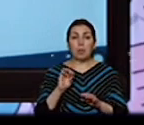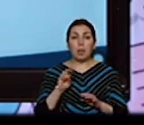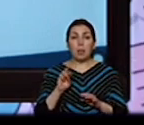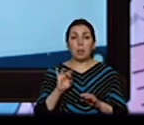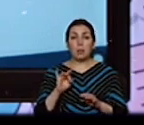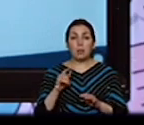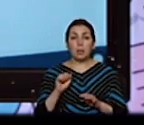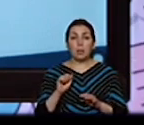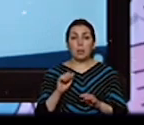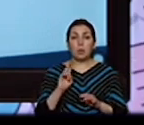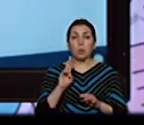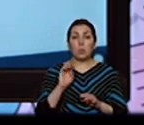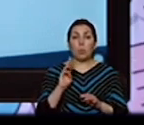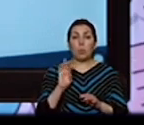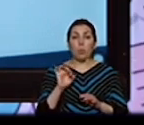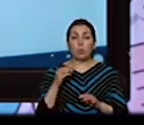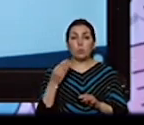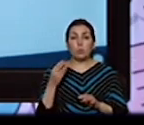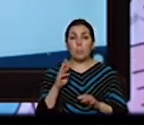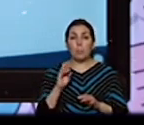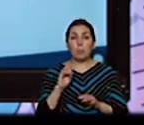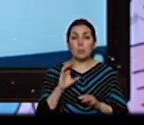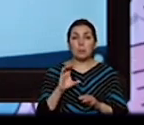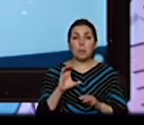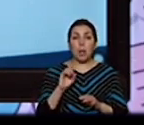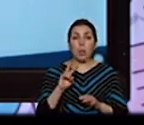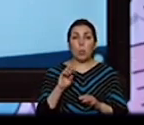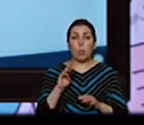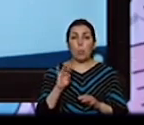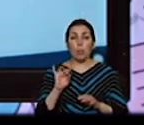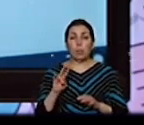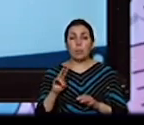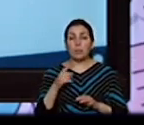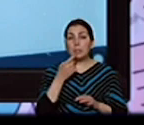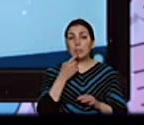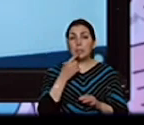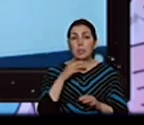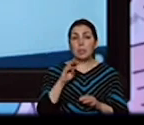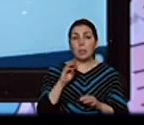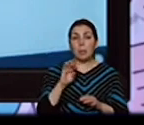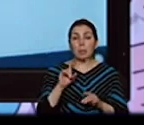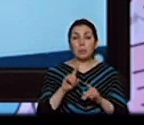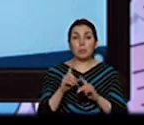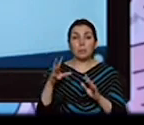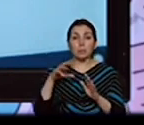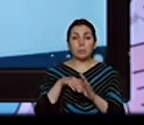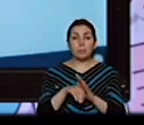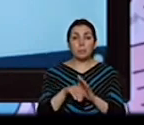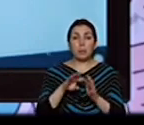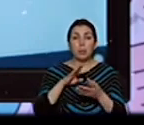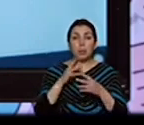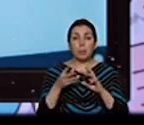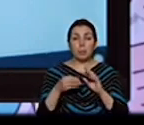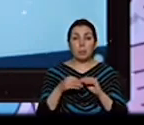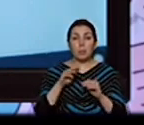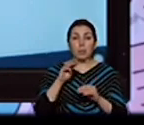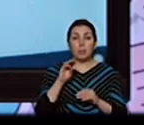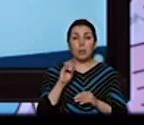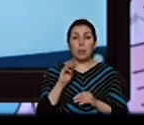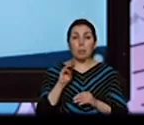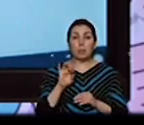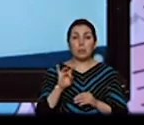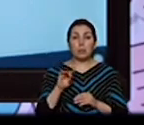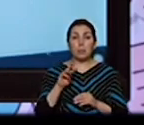metallarga kumush, mis, alyuminiy, temirlar ham metal hisoblanadi. Demak, bu oltin